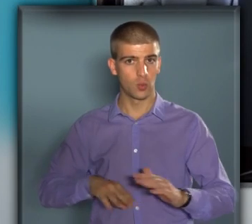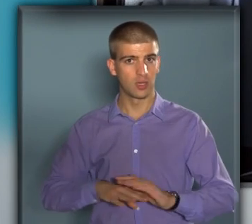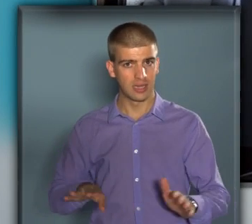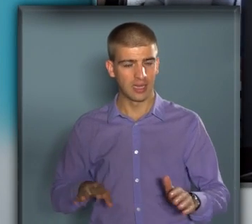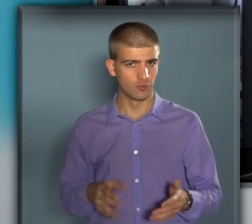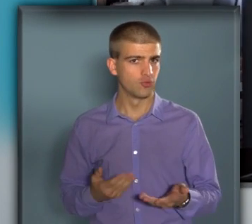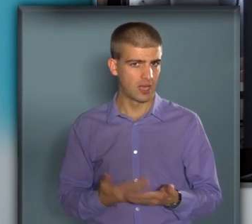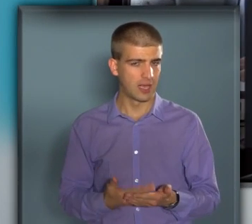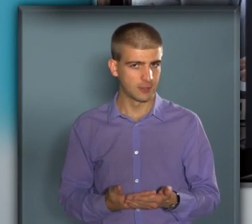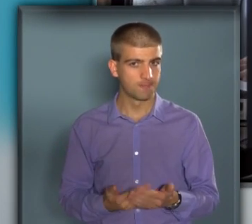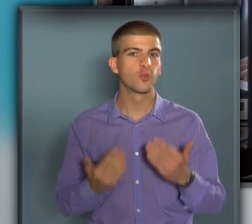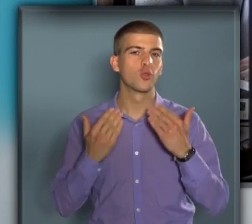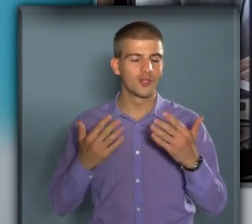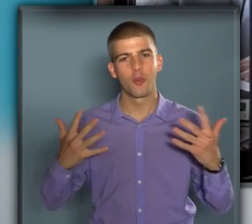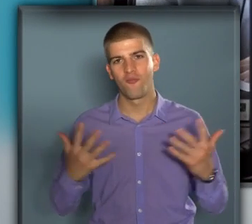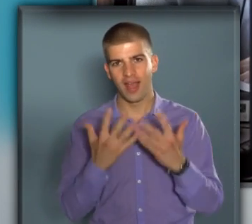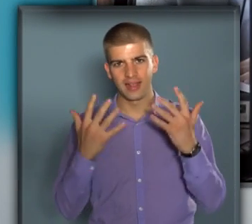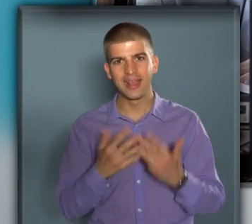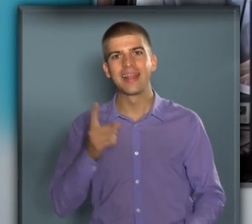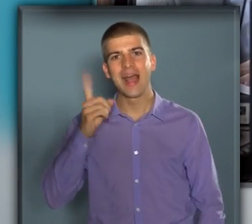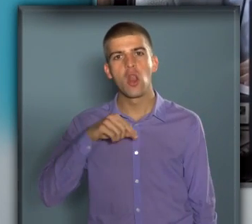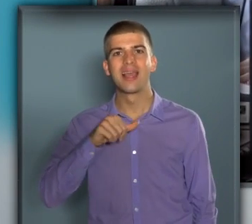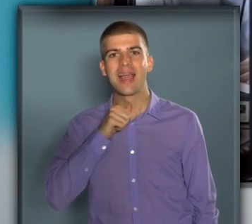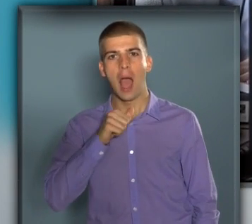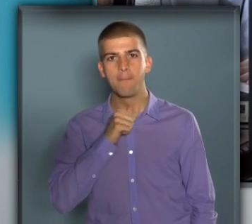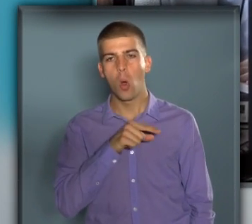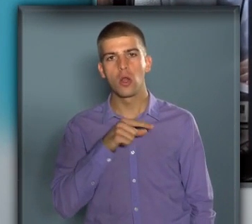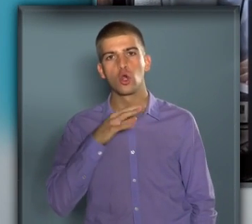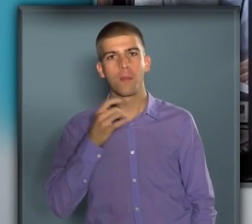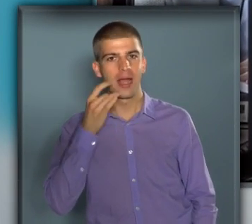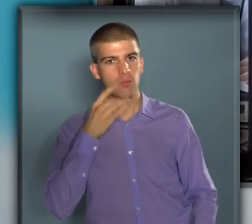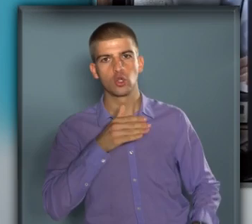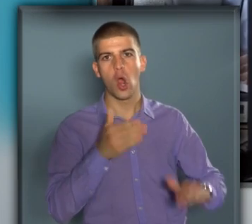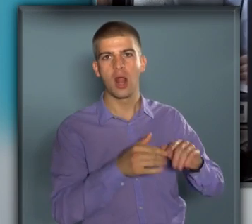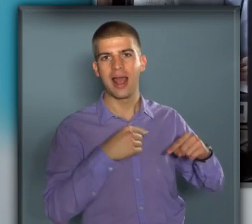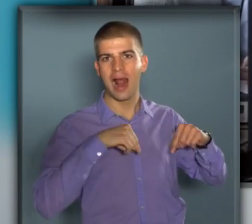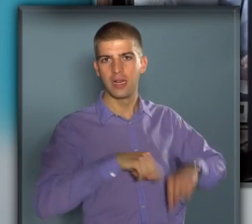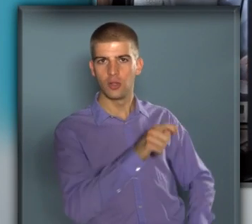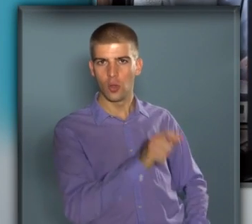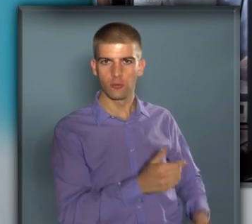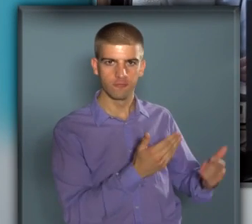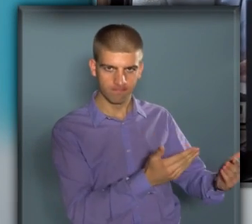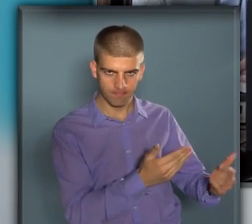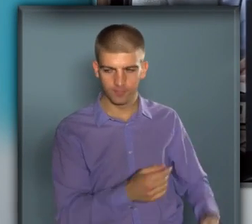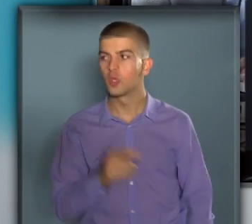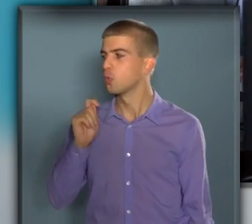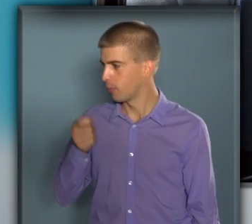az arról szóló előterjesztés. Üdvözlöm vendégeinket, Tárai Gábor urat, a Robert Bosch Kft. Alelnökét,